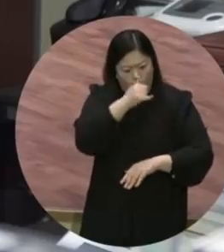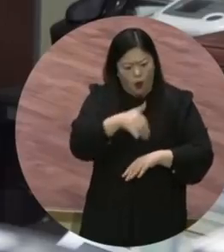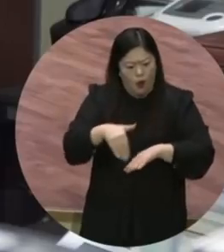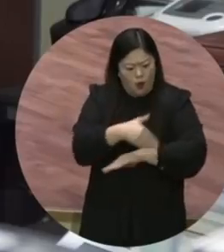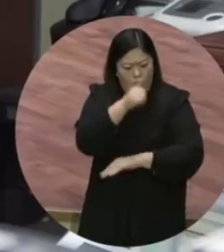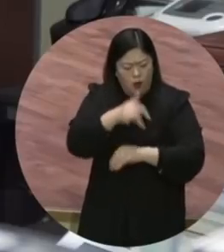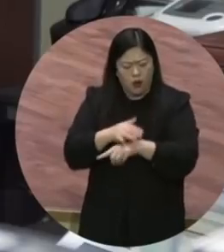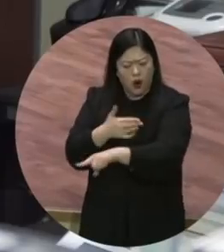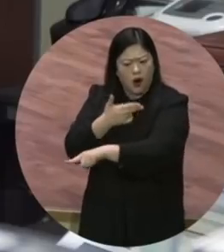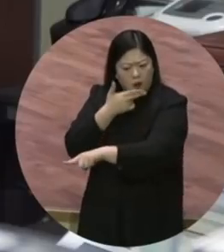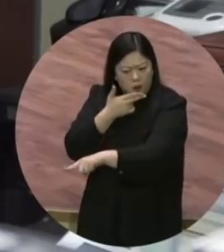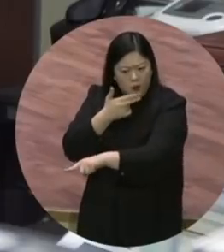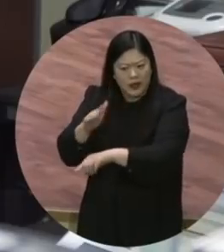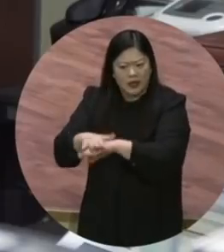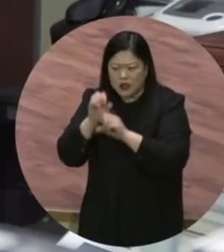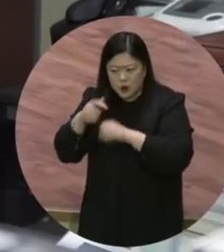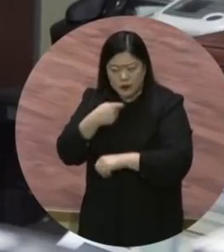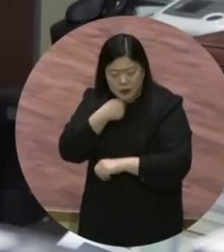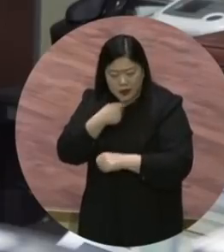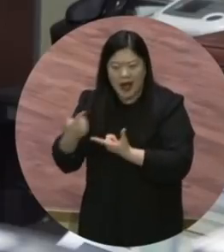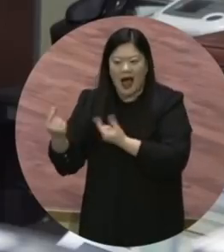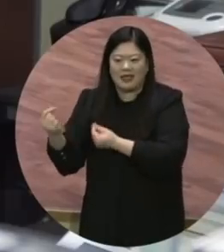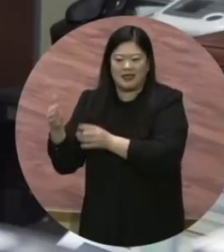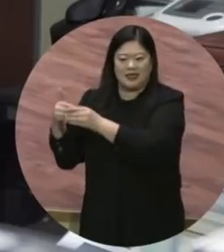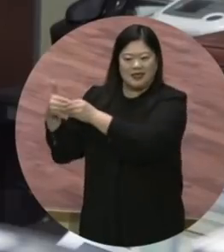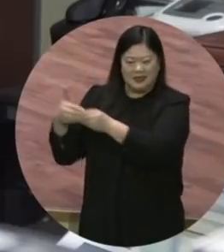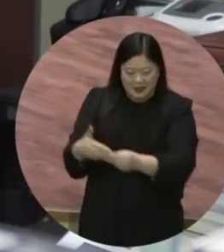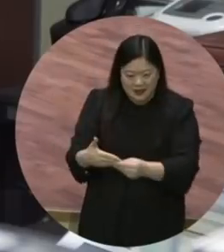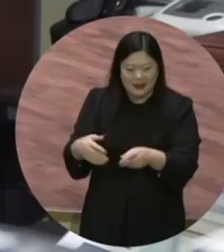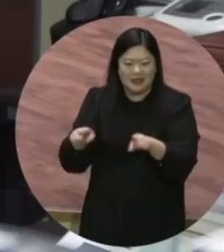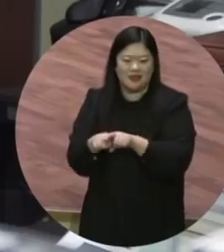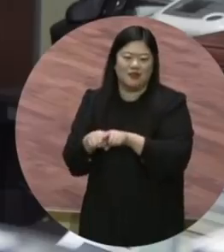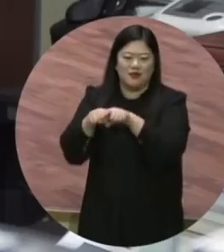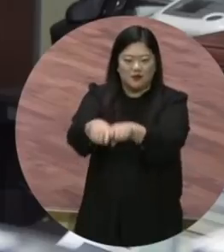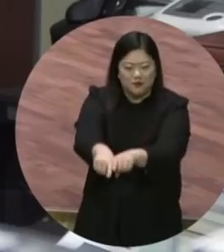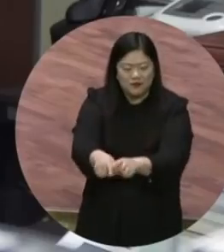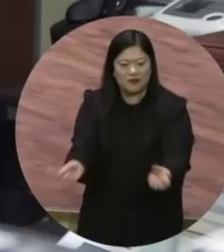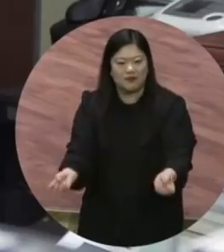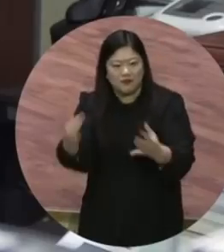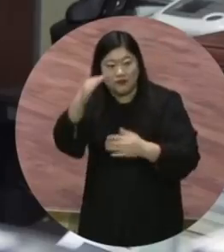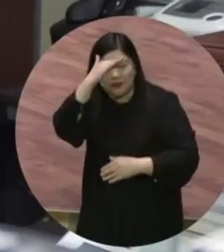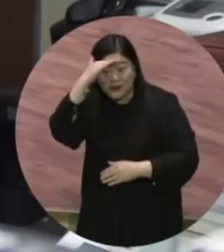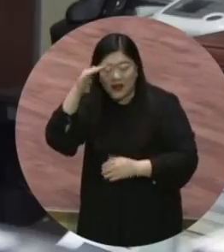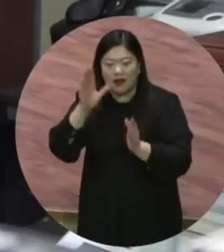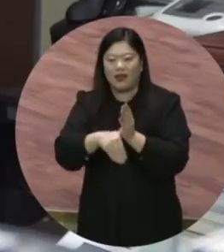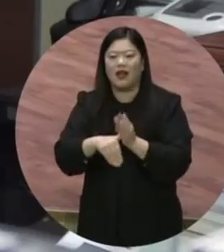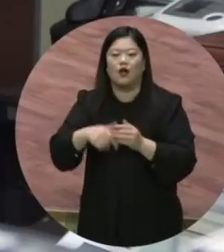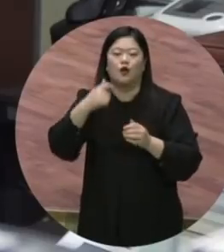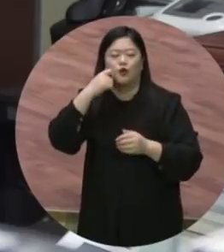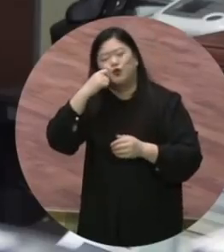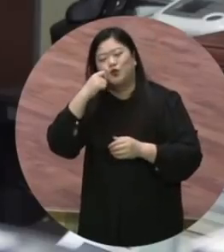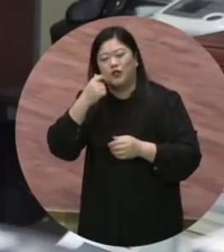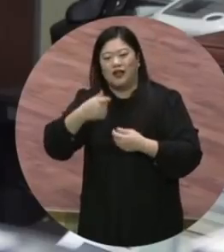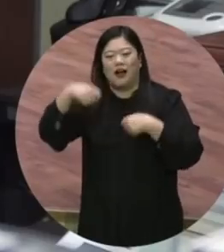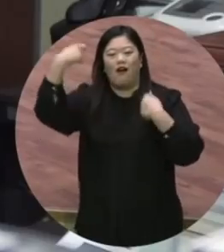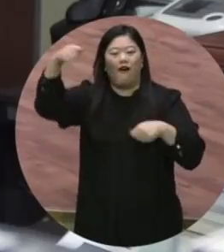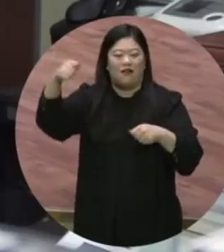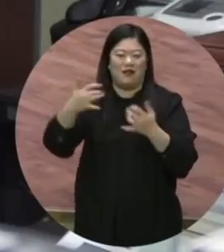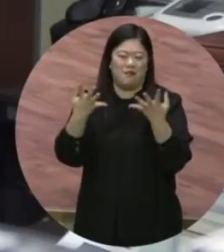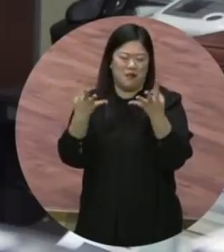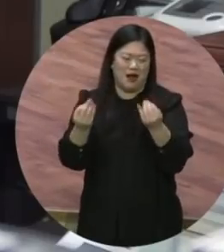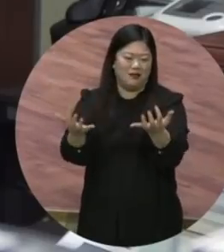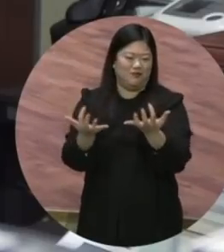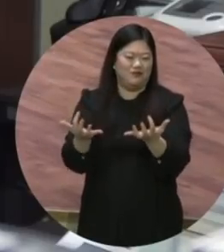다민족들, 전도 대상자를 중심으로 페스티벌 하는데 아주 유명한 연예인들이 많이 옵니다. 이번